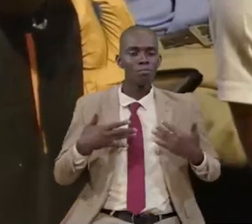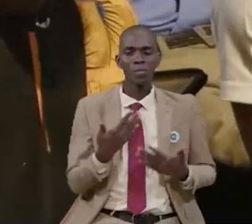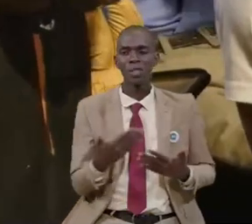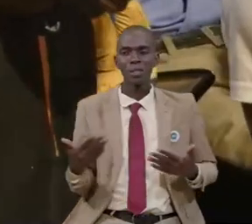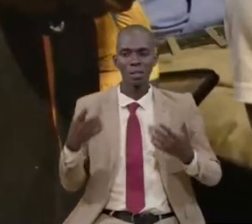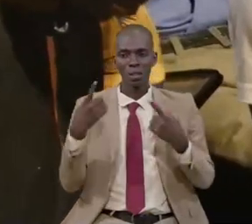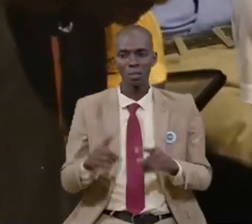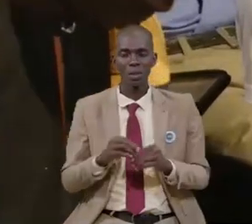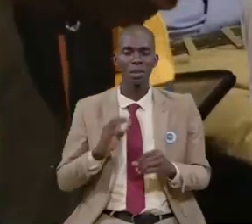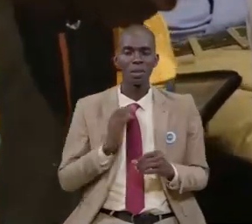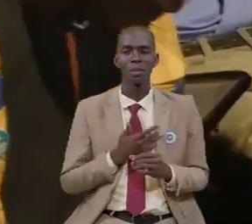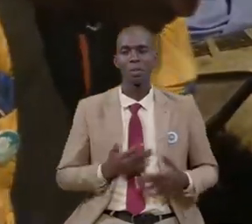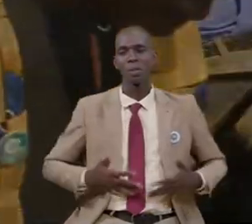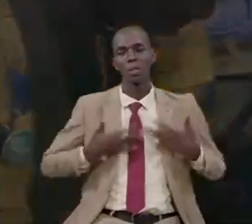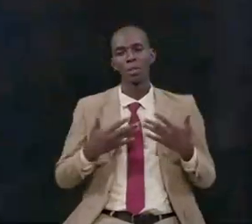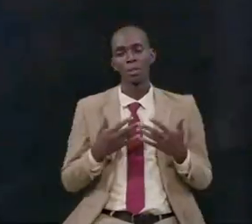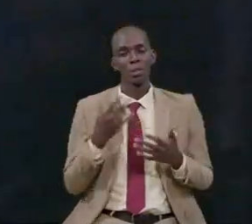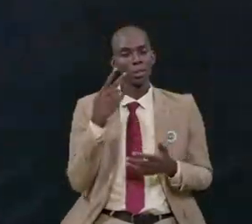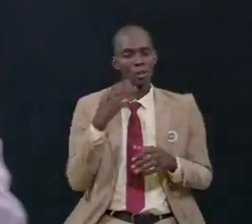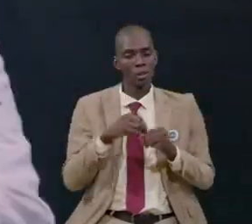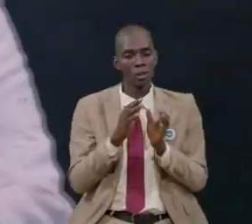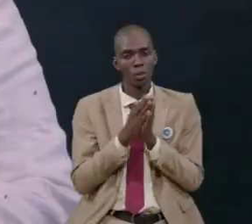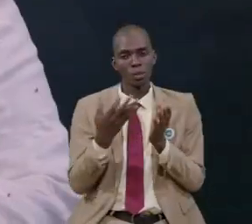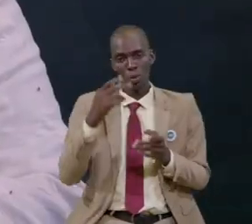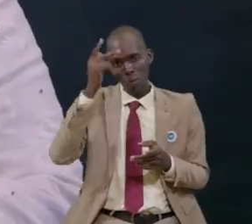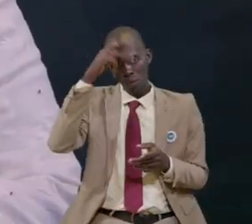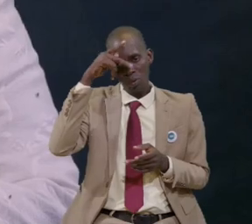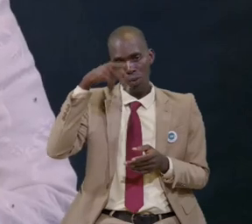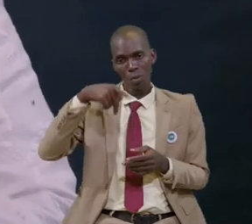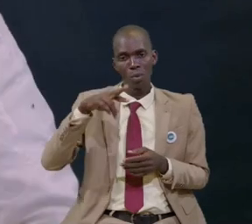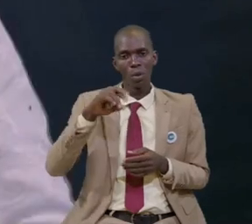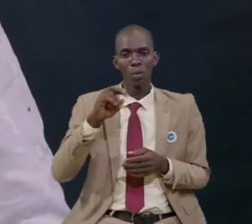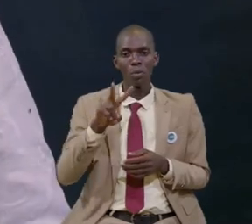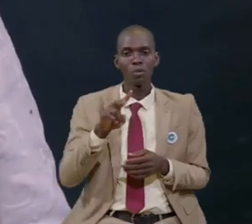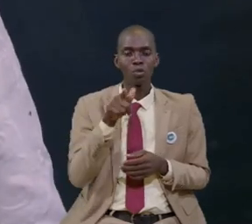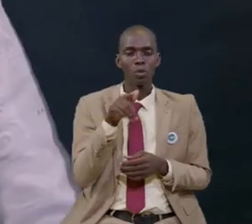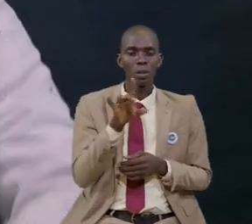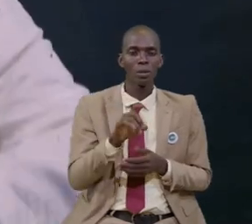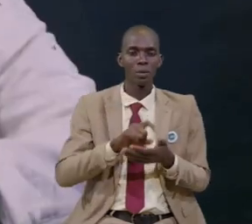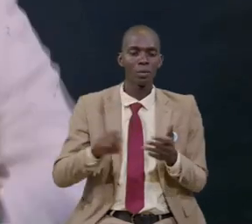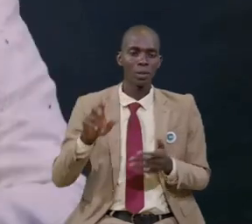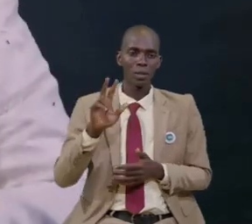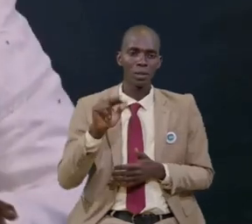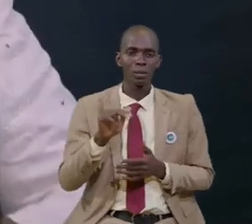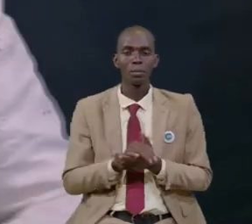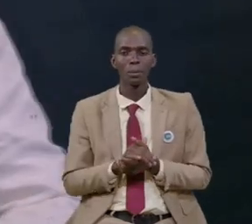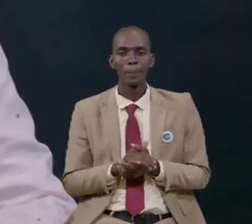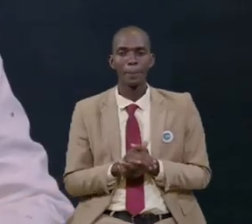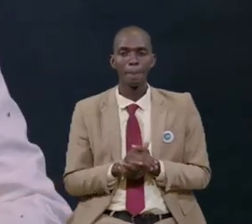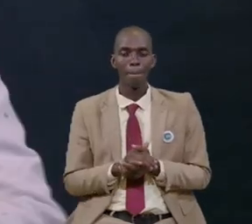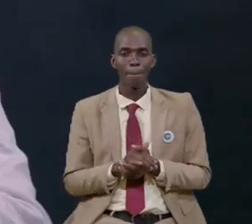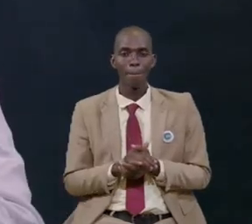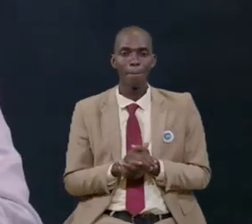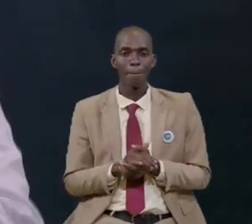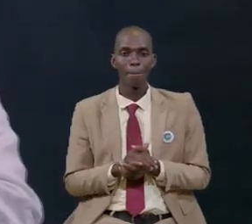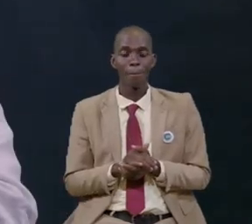se produit dans notre vie? Proverbe 28, verset 13. Celui qui